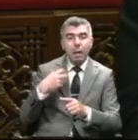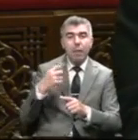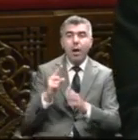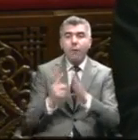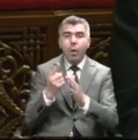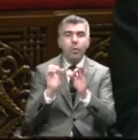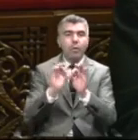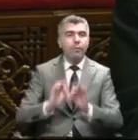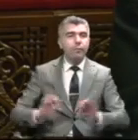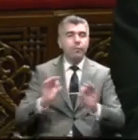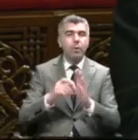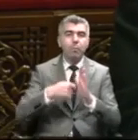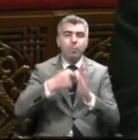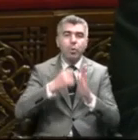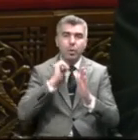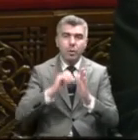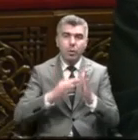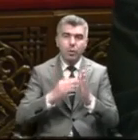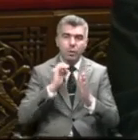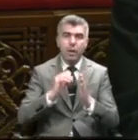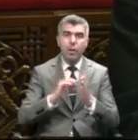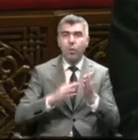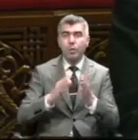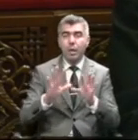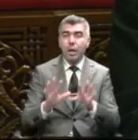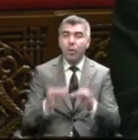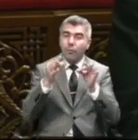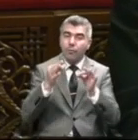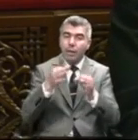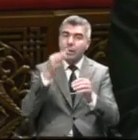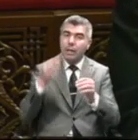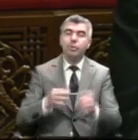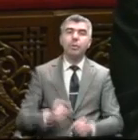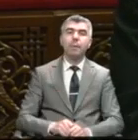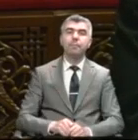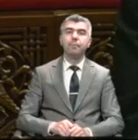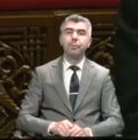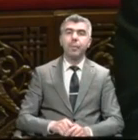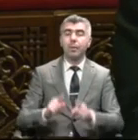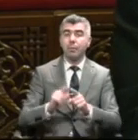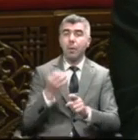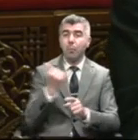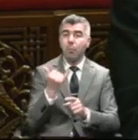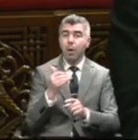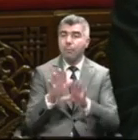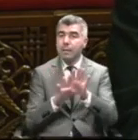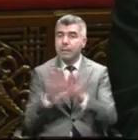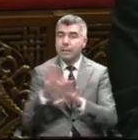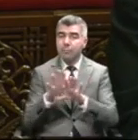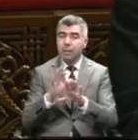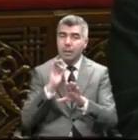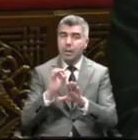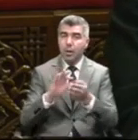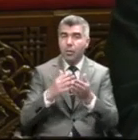بادئ المشروع كما هو الحال بالنسبه للمرحله المتعلقه بالانتاج الامر الذي يطلب تدبير ومواكبه في منتهى